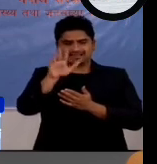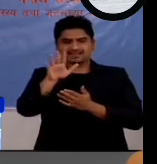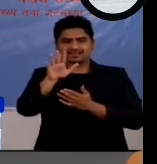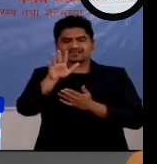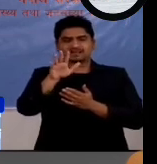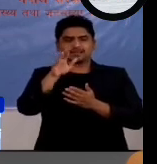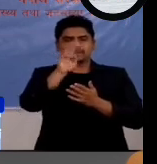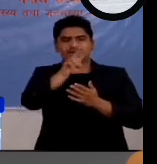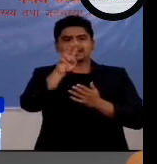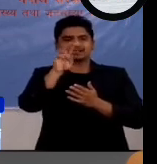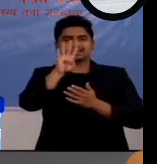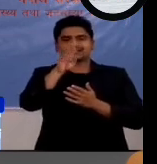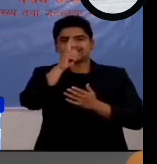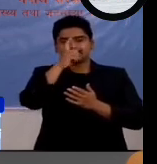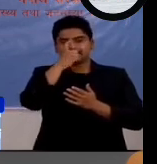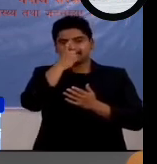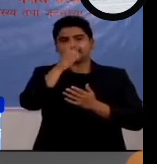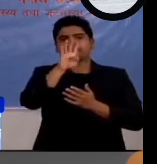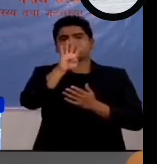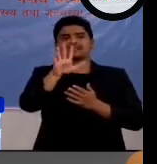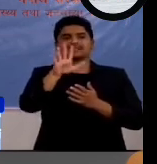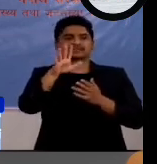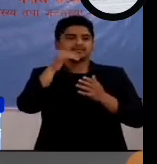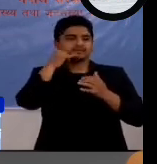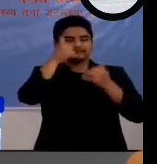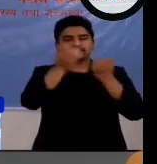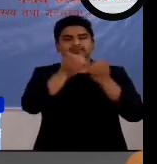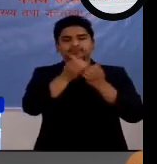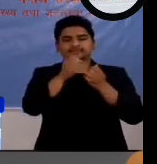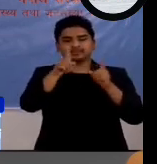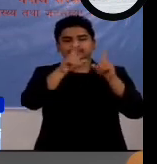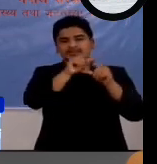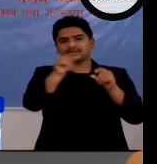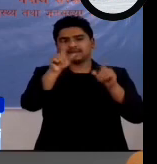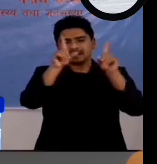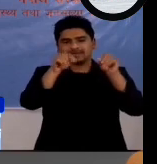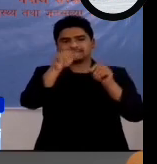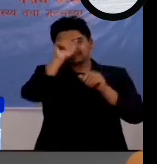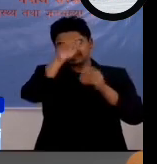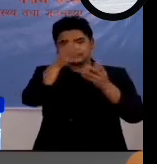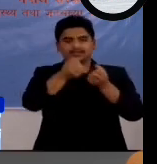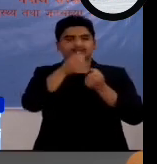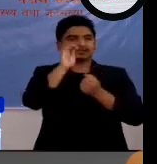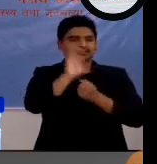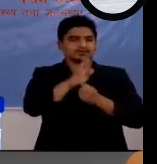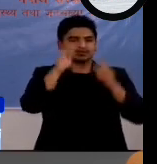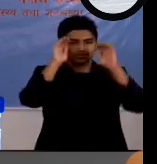9809822410 मा सम्पर्क गरेर यो बारेमा आवश्यक परामर्श लिन सकिन्छ। मेरो चाहिँ अनुरोध सुरक्षित